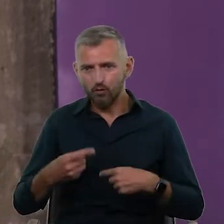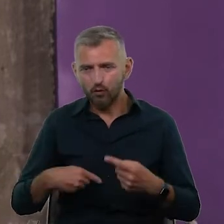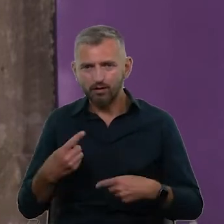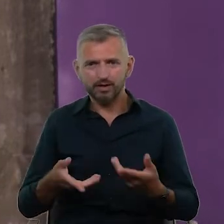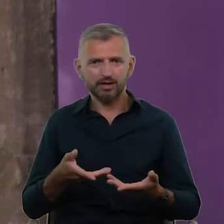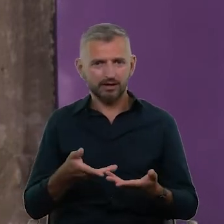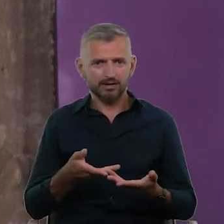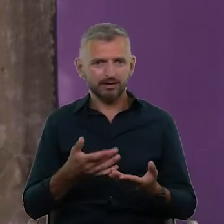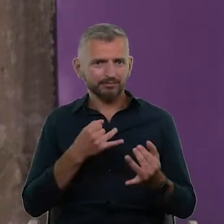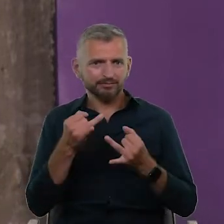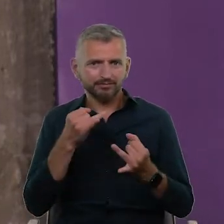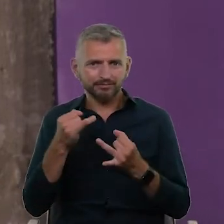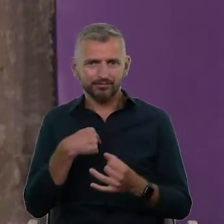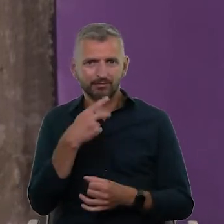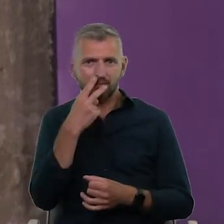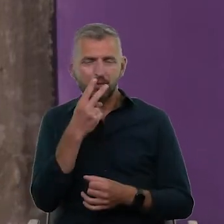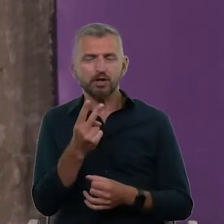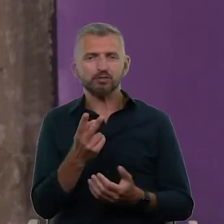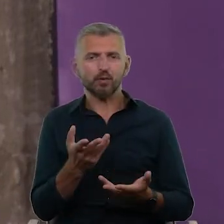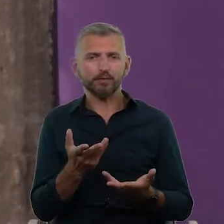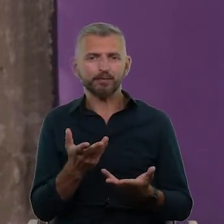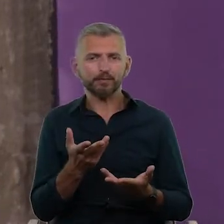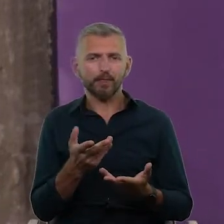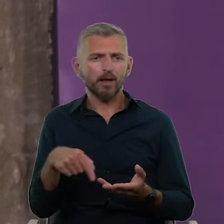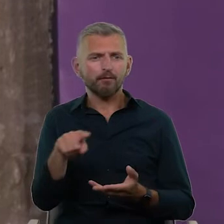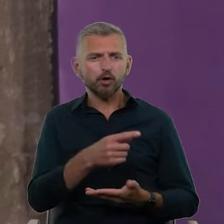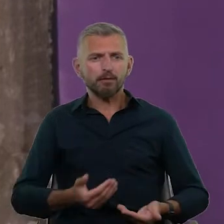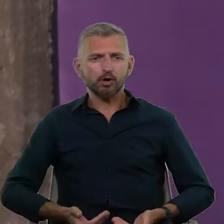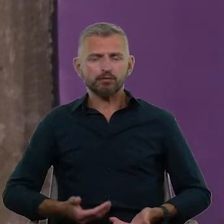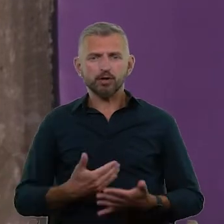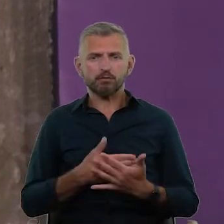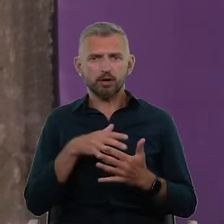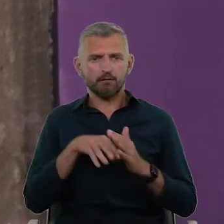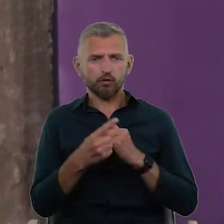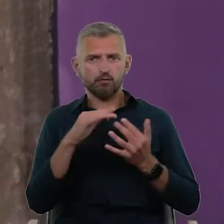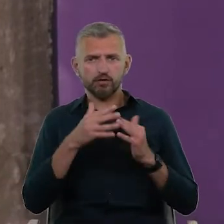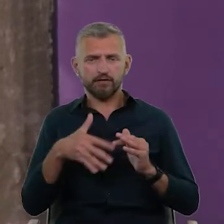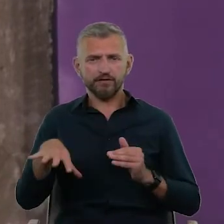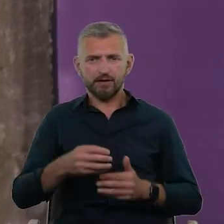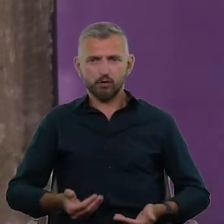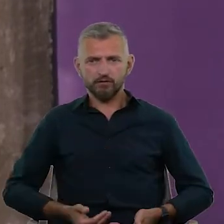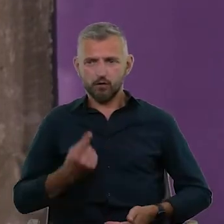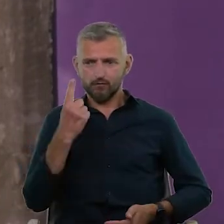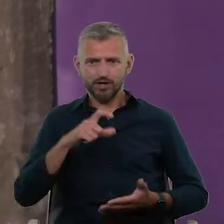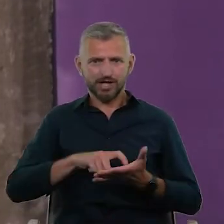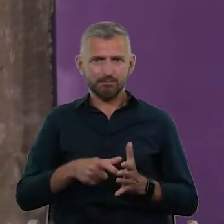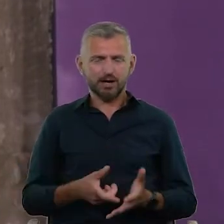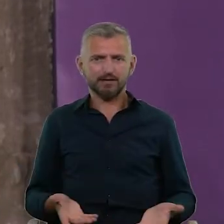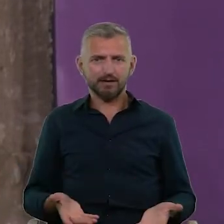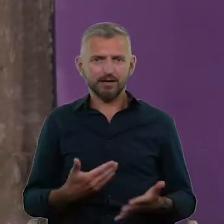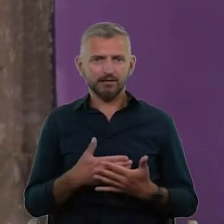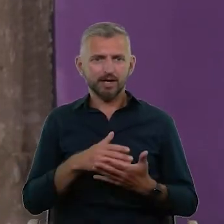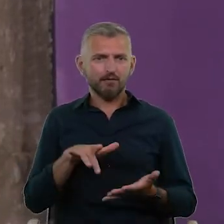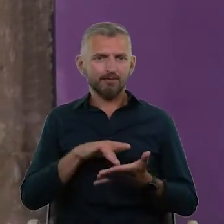онучками, які ми бачимо, ну вони проживають, наприклад, в одному із сіл, вони всі проживають в одній кімнаті. Там. Наприклад, в